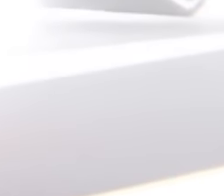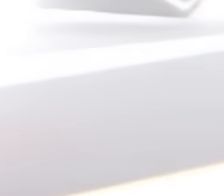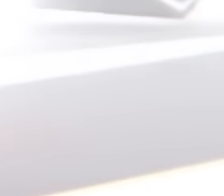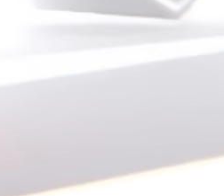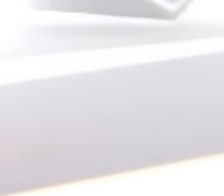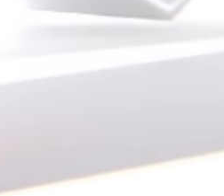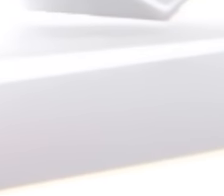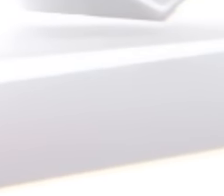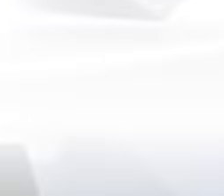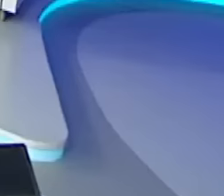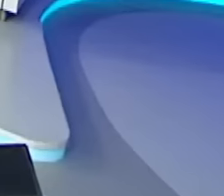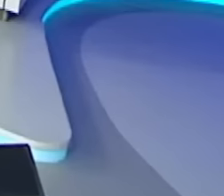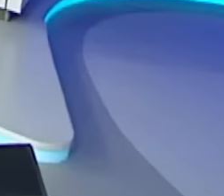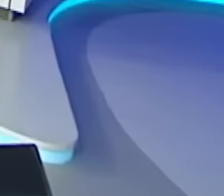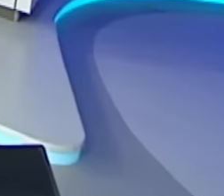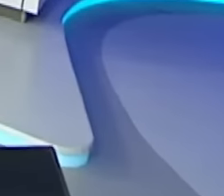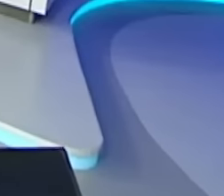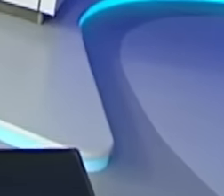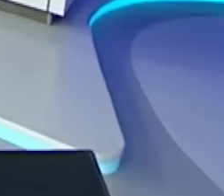oras.